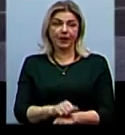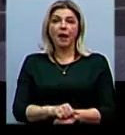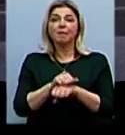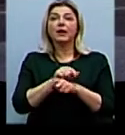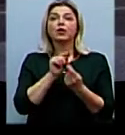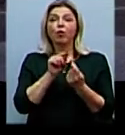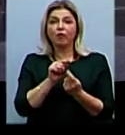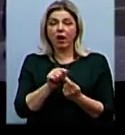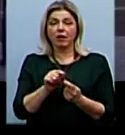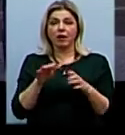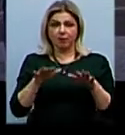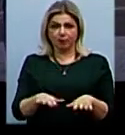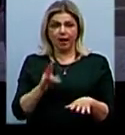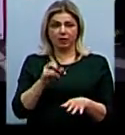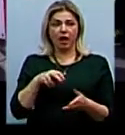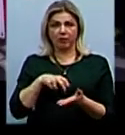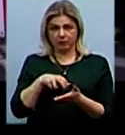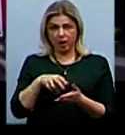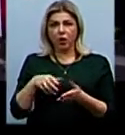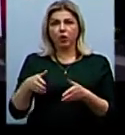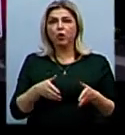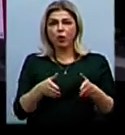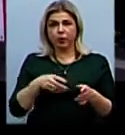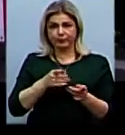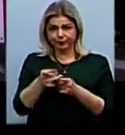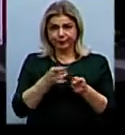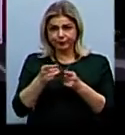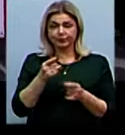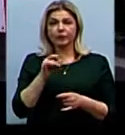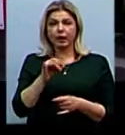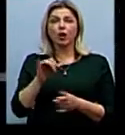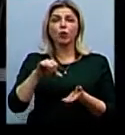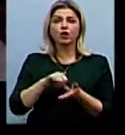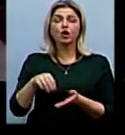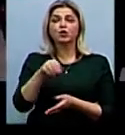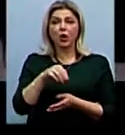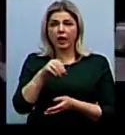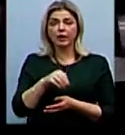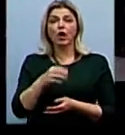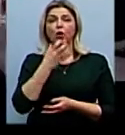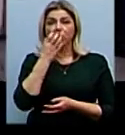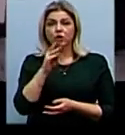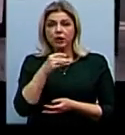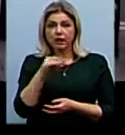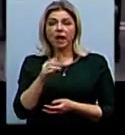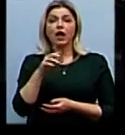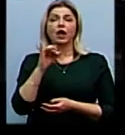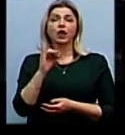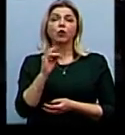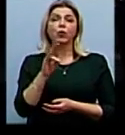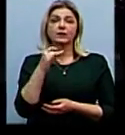Мітингувальники розташувались на проїжджій частині. Учасники – жителі мікрорайонів Соляні, Північне, Кульбакіно та Інгульського